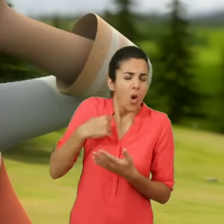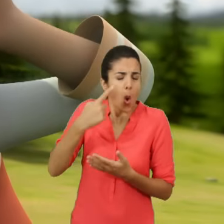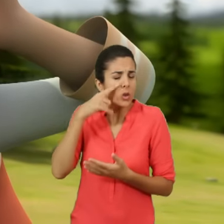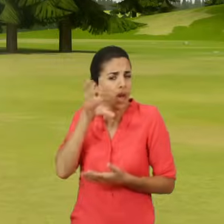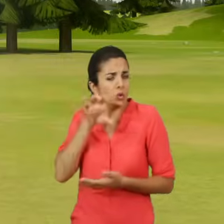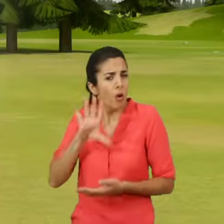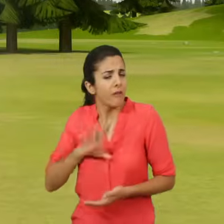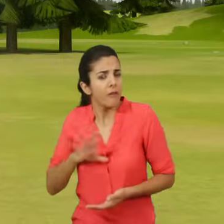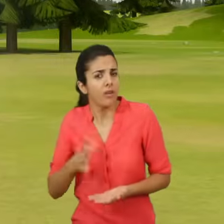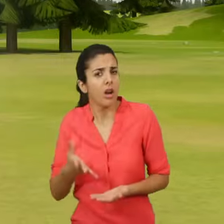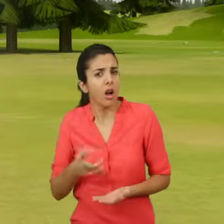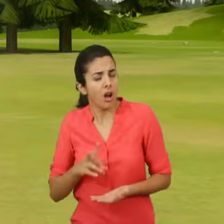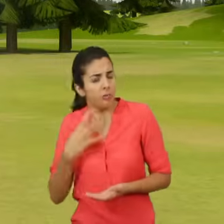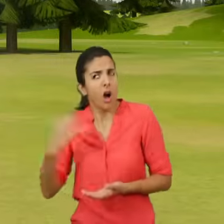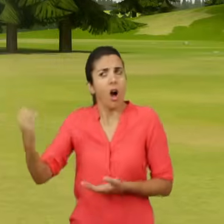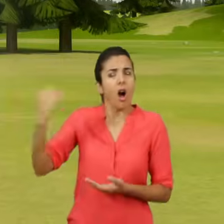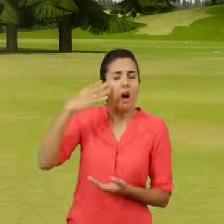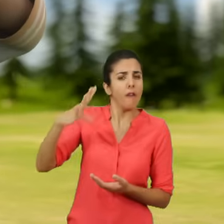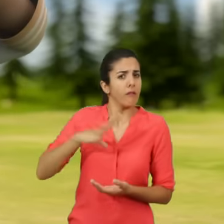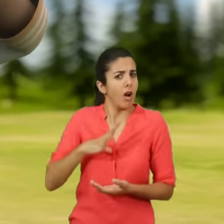acıttı. Bak hala yansıyor.